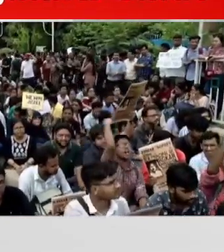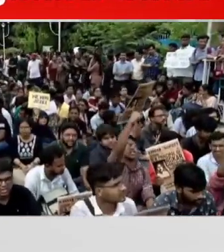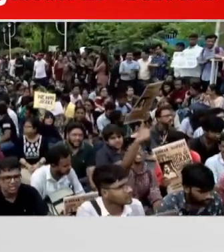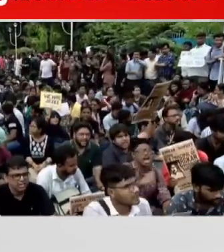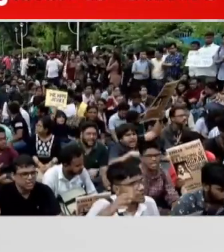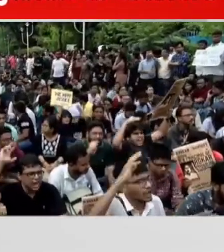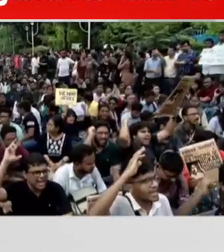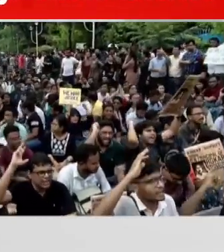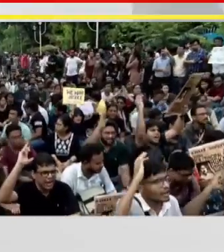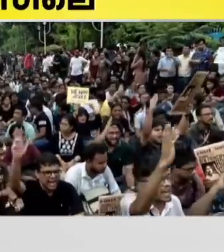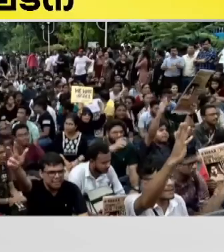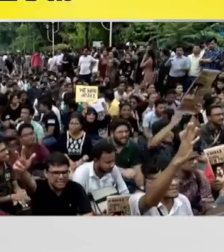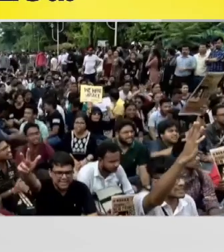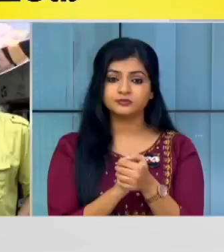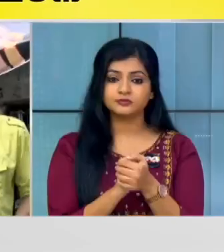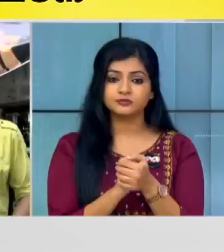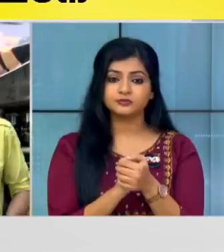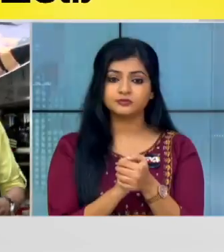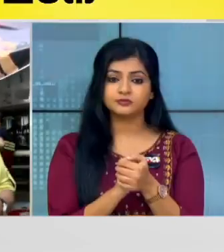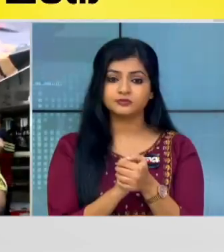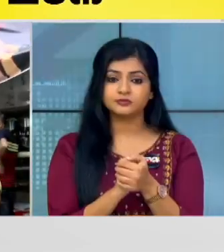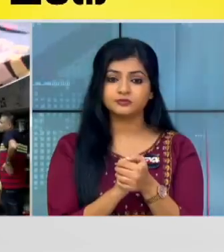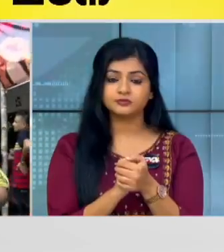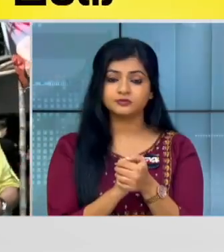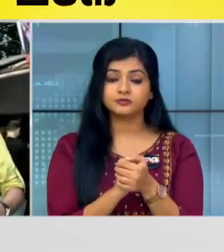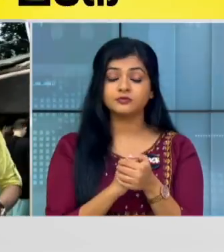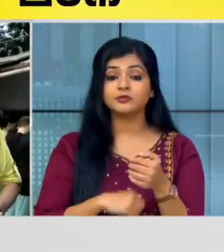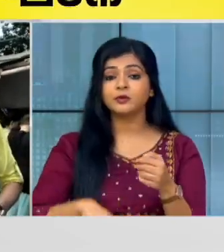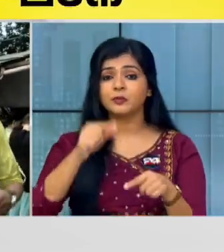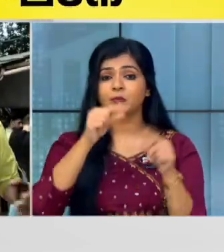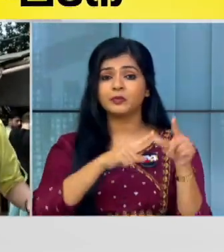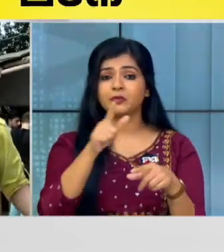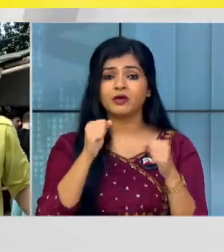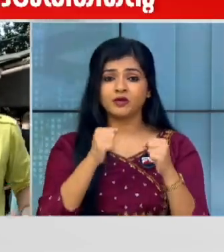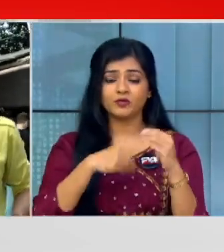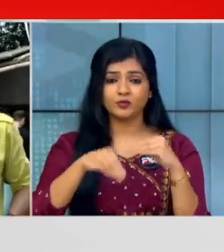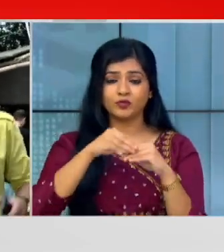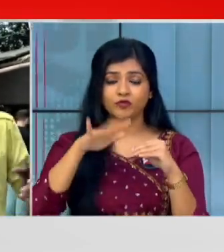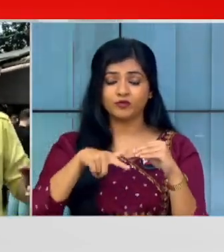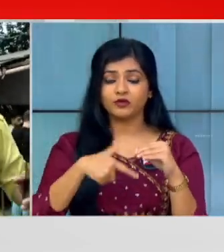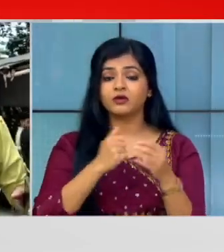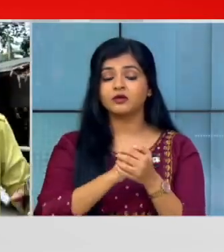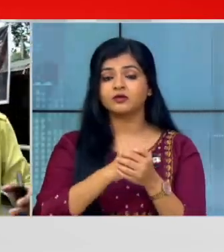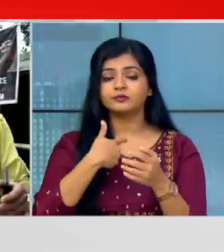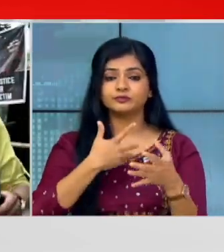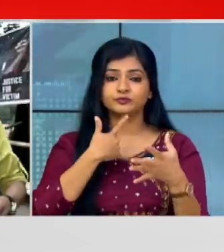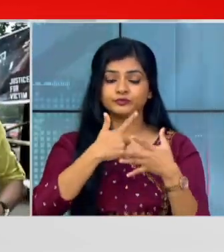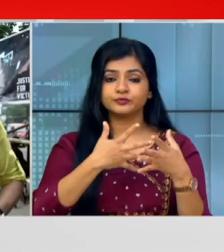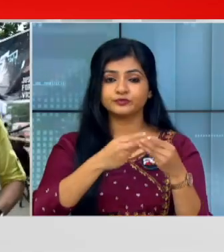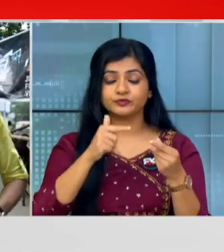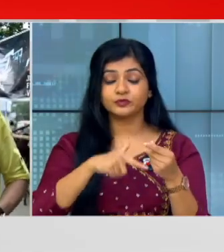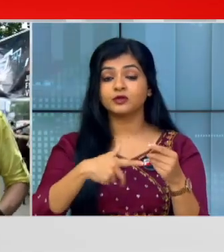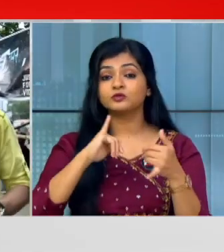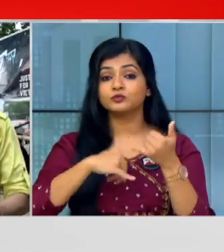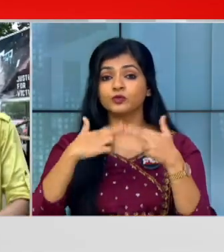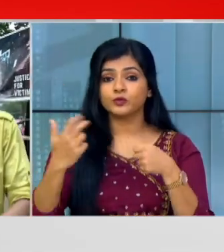സേവന സന്നദ്ധത എന്നീ കാര്യങ്ങൾ കൂടി പരിഗണിച്ചുകൊണ്ടാണ് ഇത്തരത്തിൽ ഒരു തീരുമാനത്തിലേക്ക് എത്തുന്നതെന്നും വിഷയത്തിൽ ഇടപെട്ട സുപ്രീം കോടതിക്ക് നന്ദി